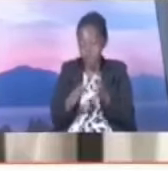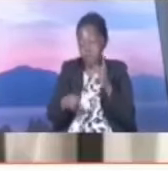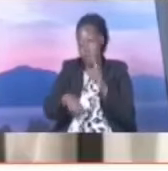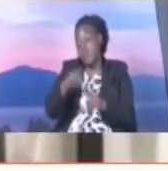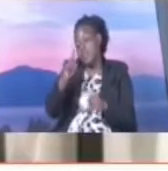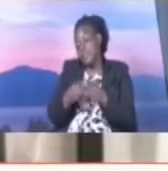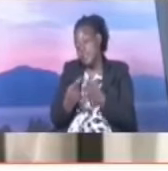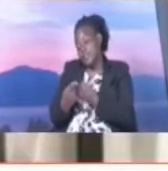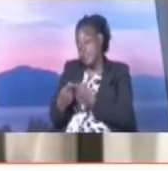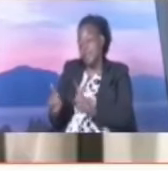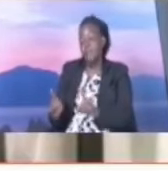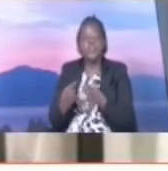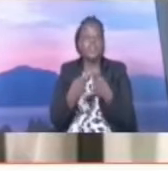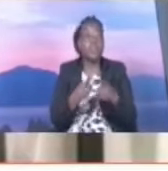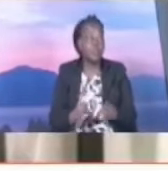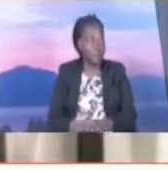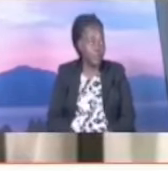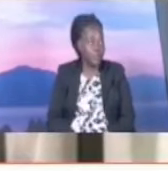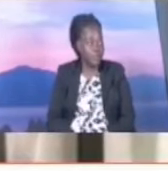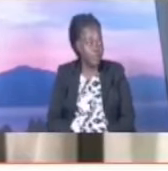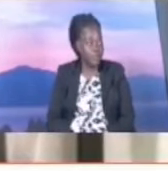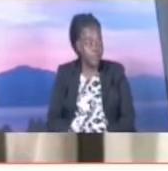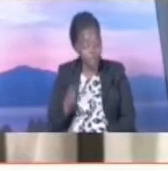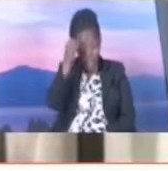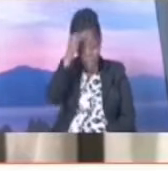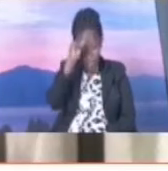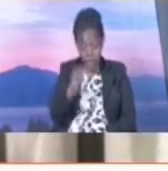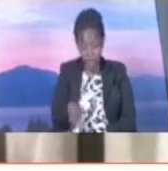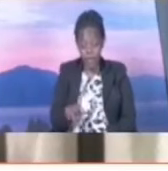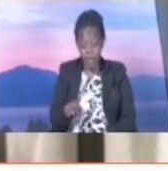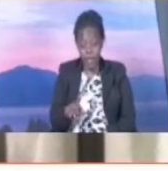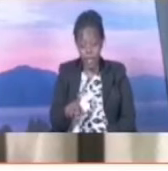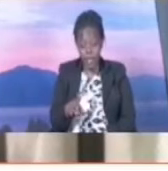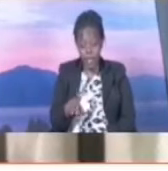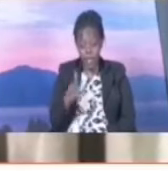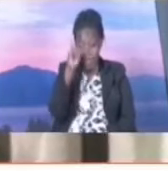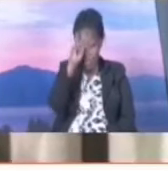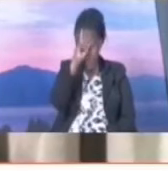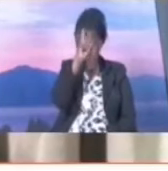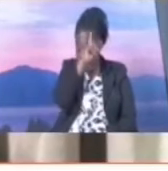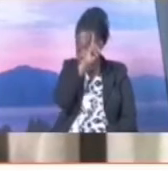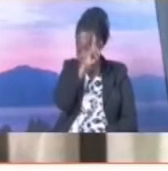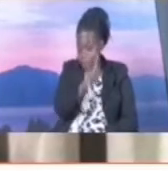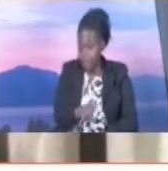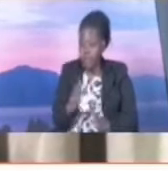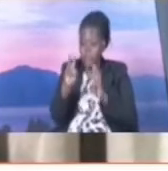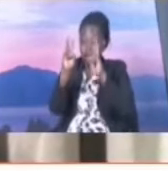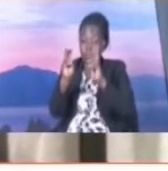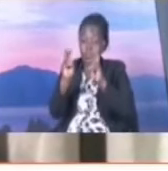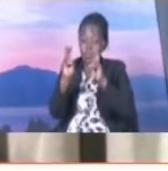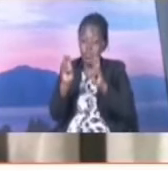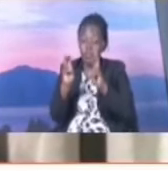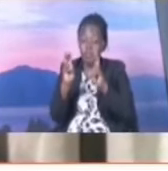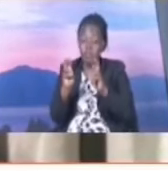eby'enjawulo. Omwaka guno Ssaabasajja yatulongera omulamwa gwe tutambulizaako okujjukira